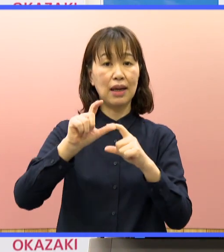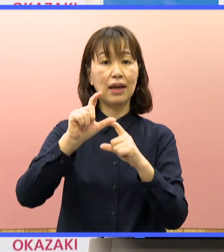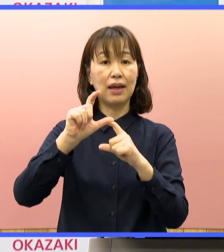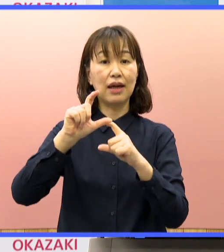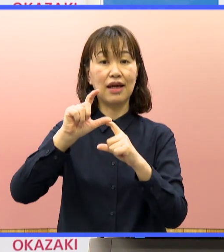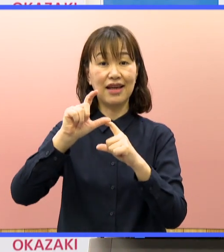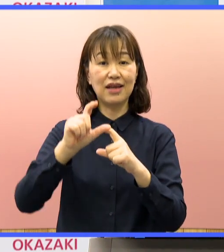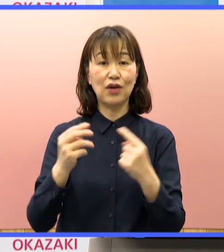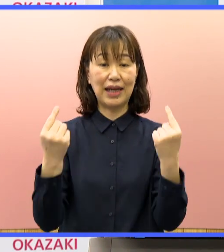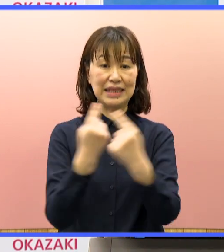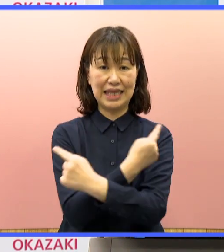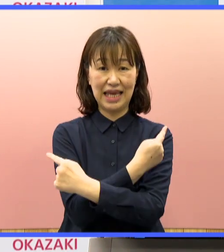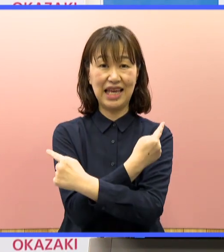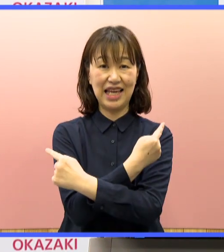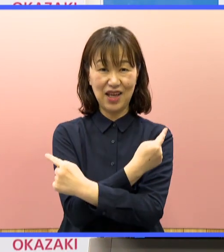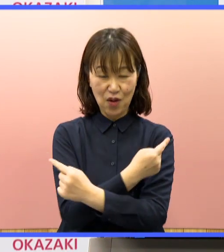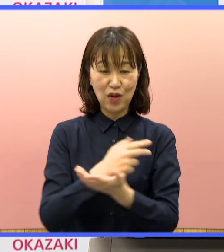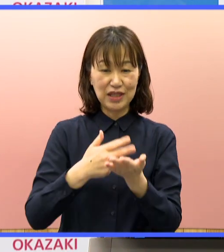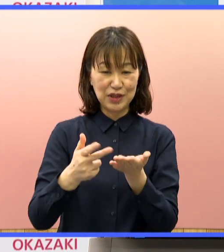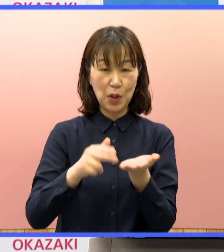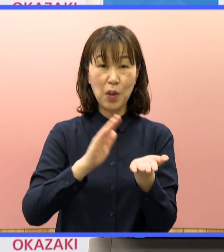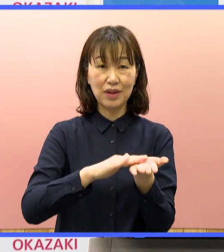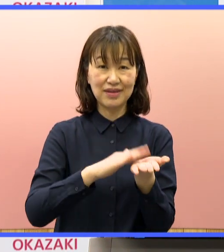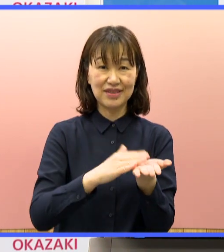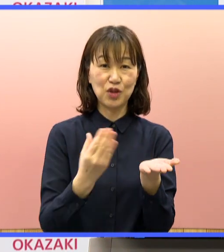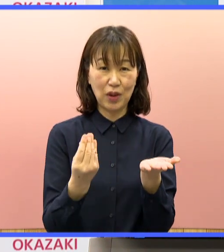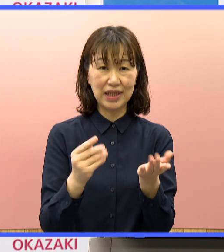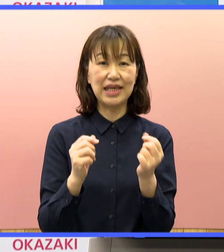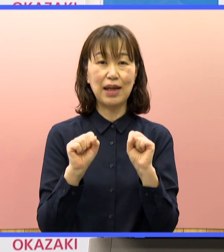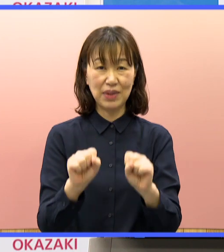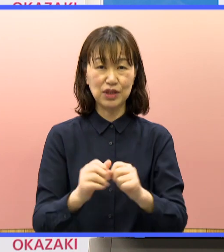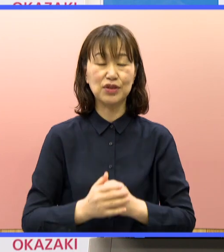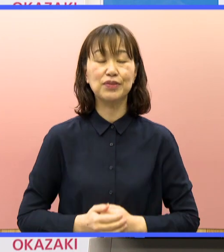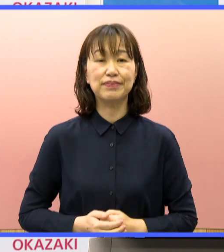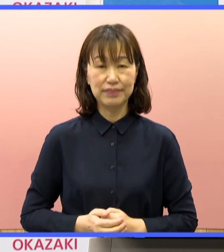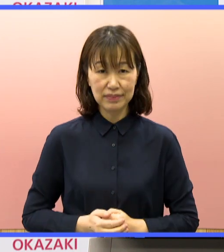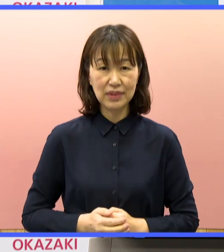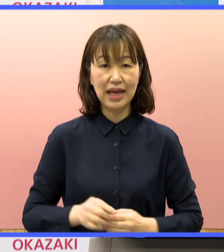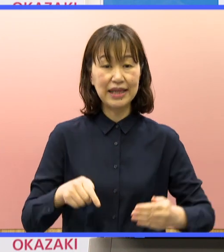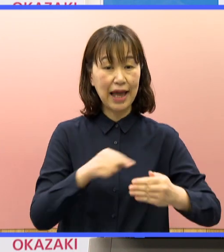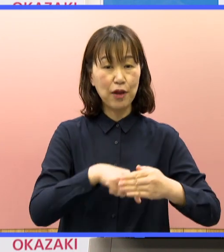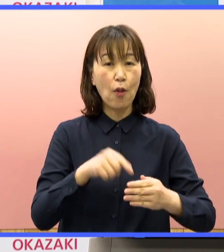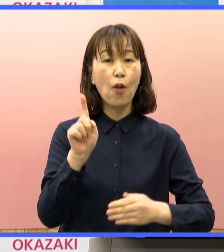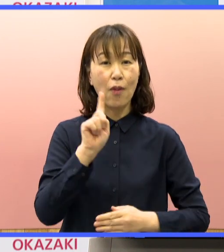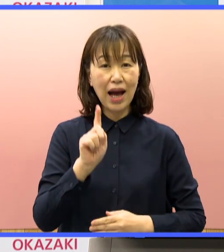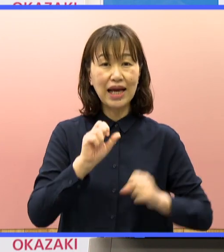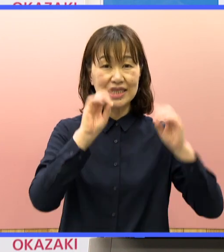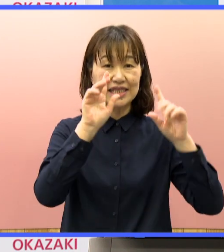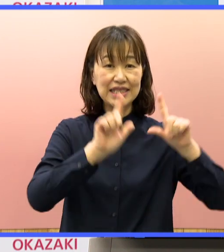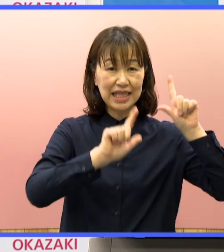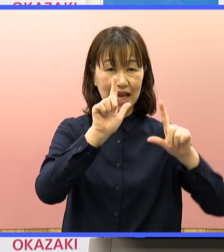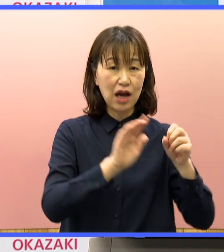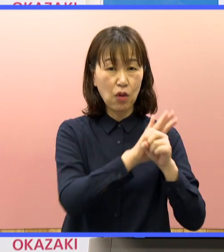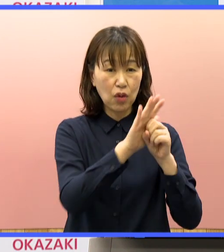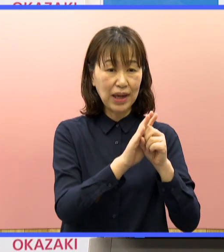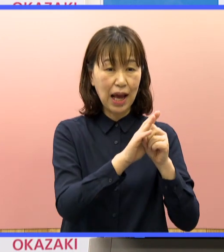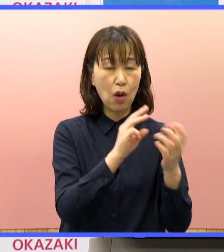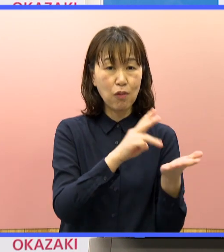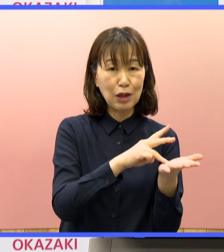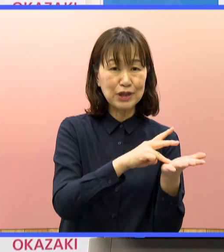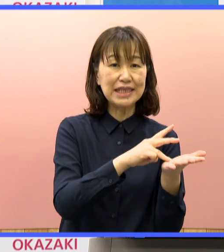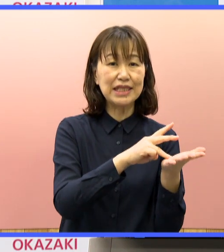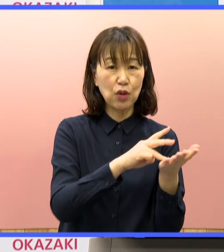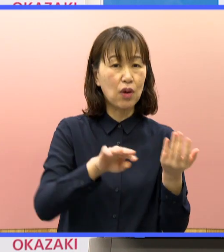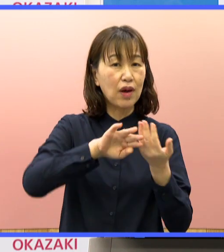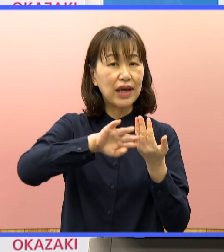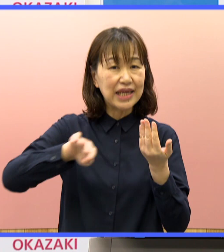織改正をお手元の資料の通り行うことといたしました。改正の概要といたしましては、新型コロナウイルスワクチンと